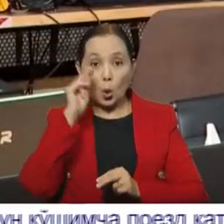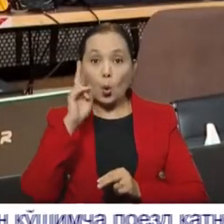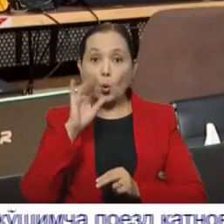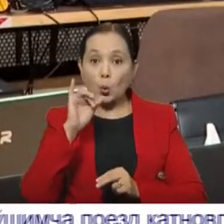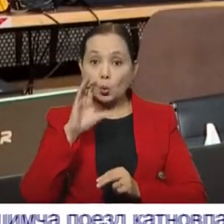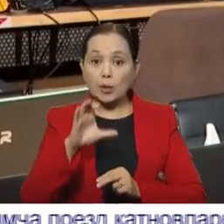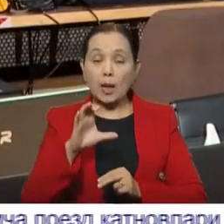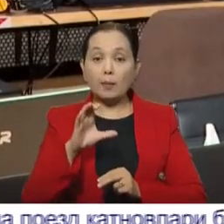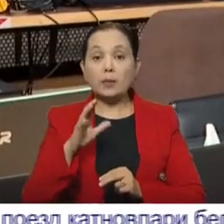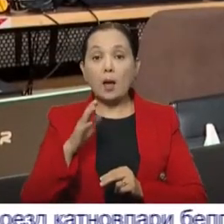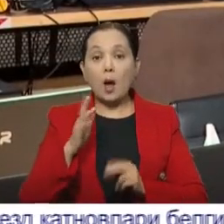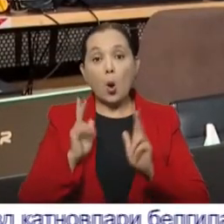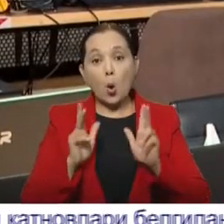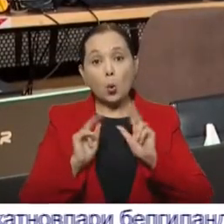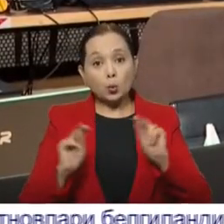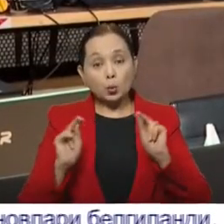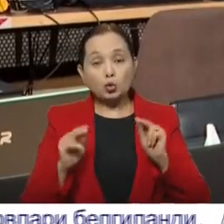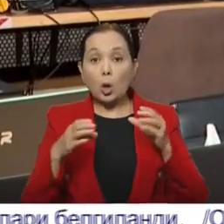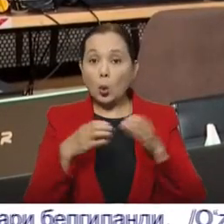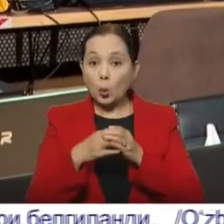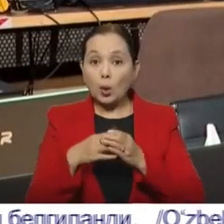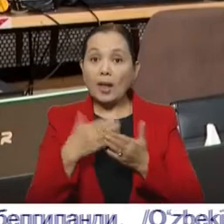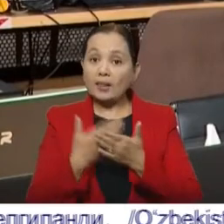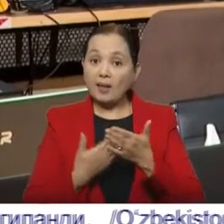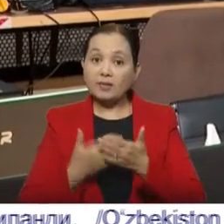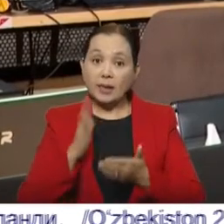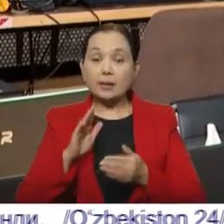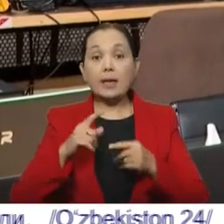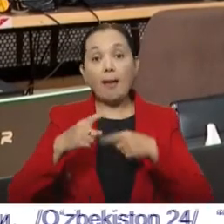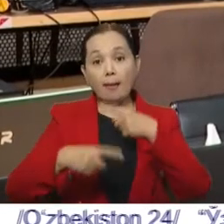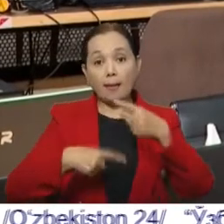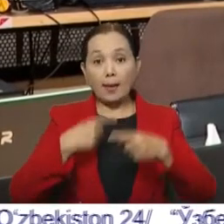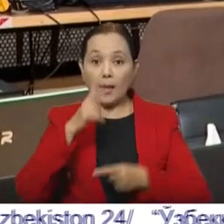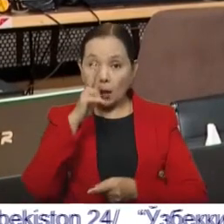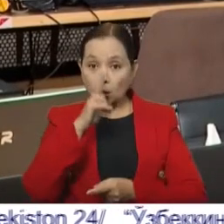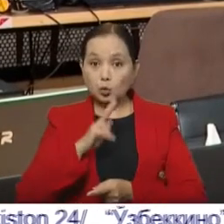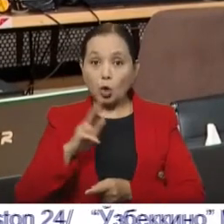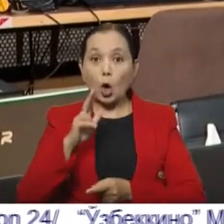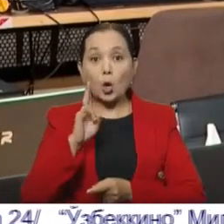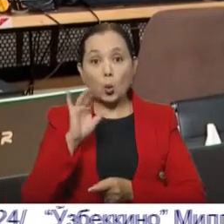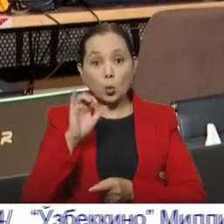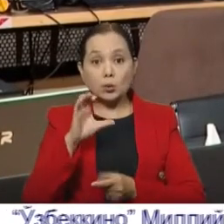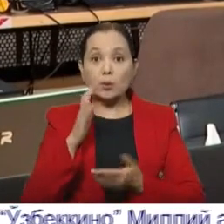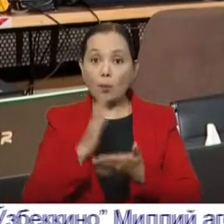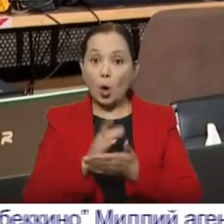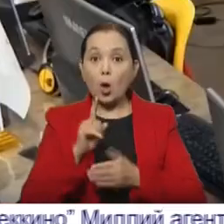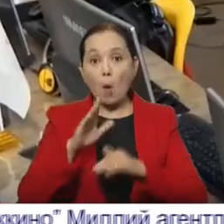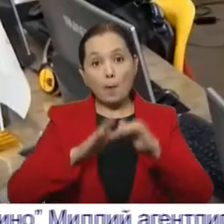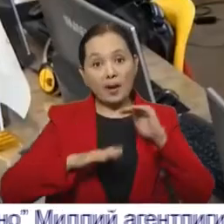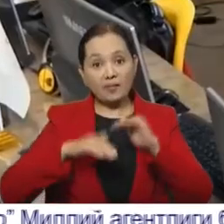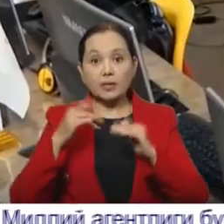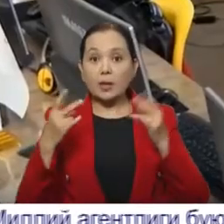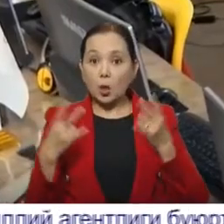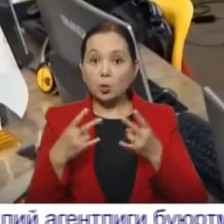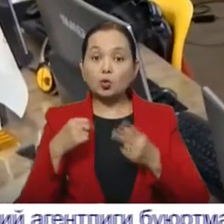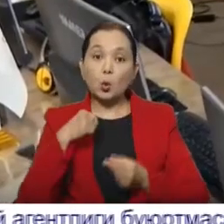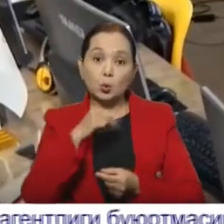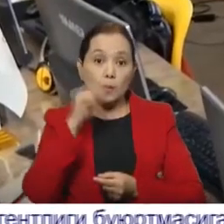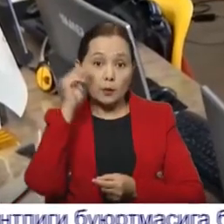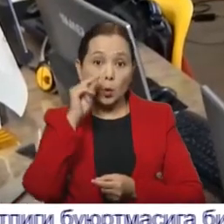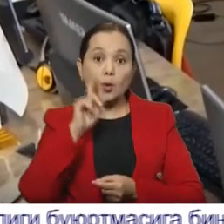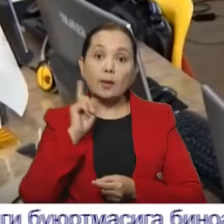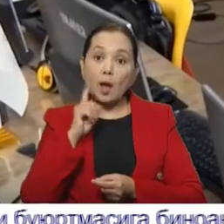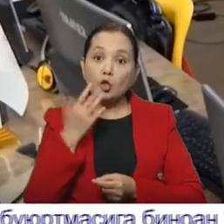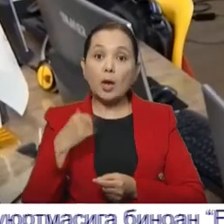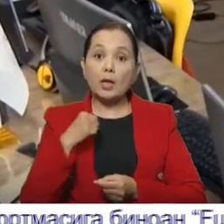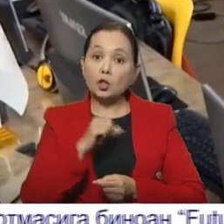kurslarimizda o'quvchilar o'zini topa olsagina, keyin yana keyingi 3 oylik kurslarimiz ham bor va bu professionallar uchun. O'zimizda o'qigan yoshlarni